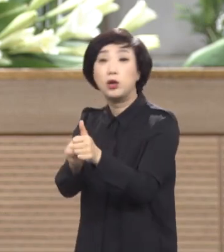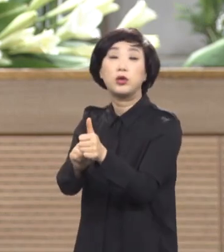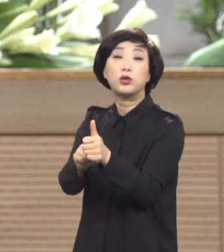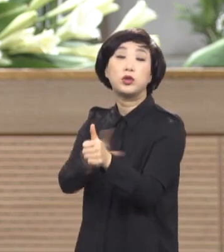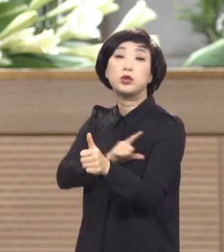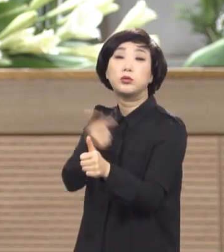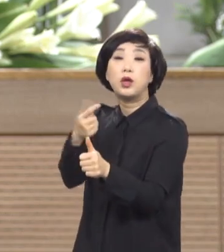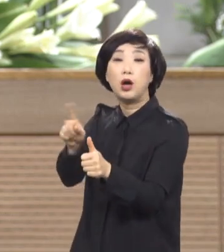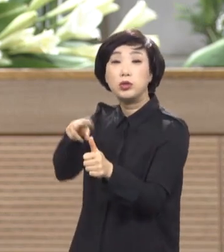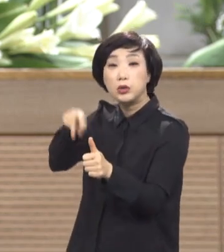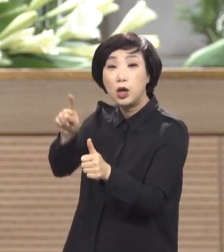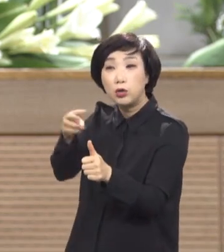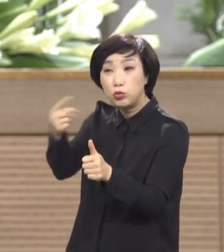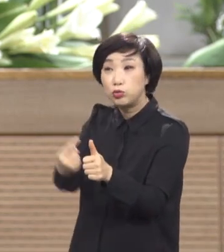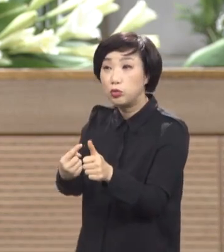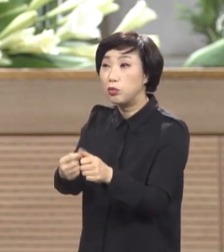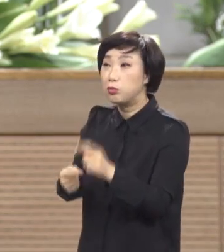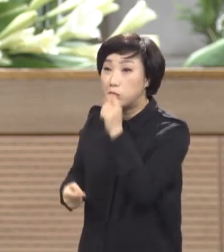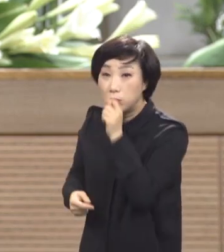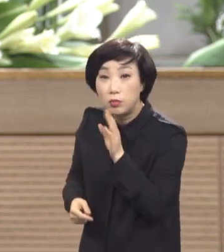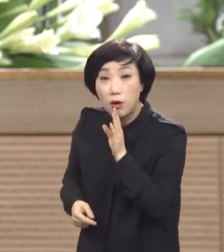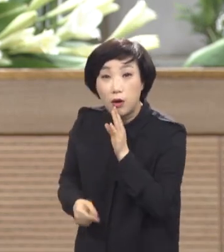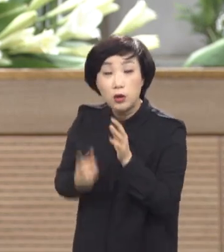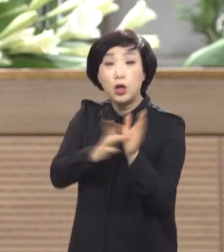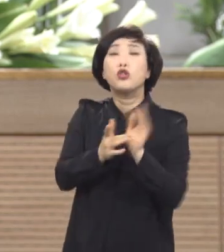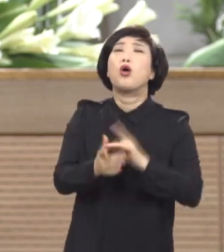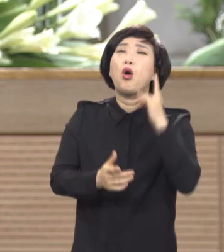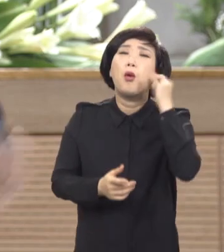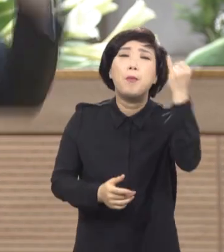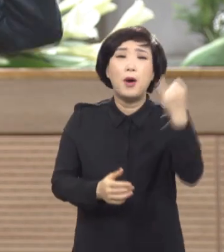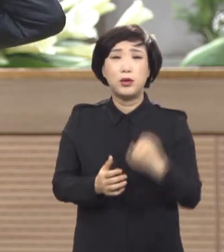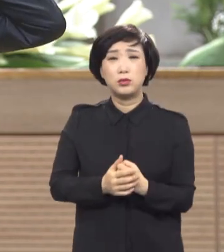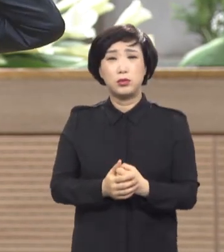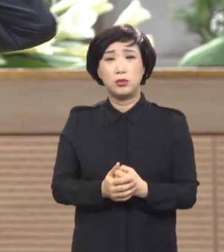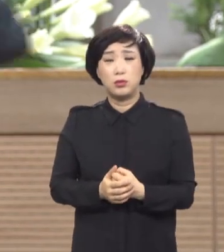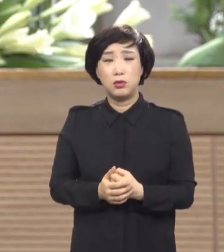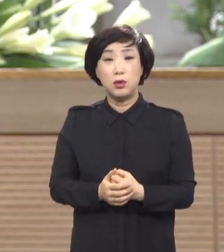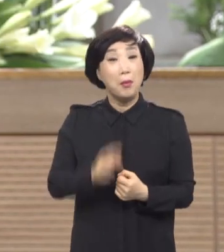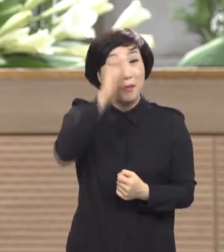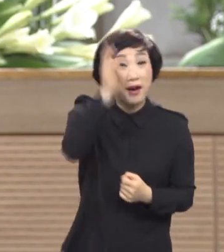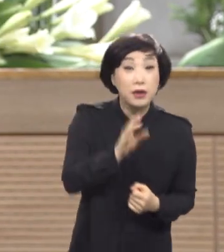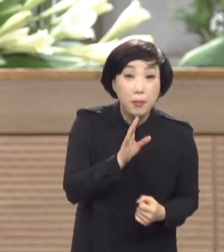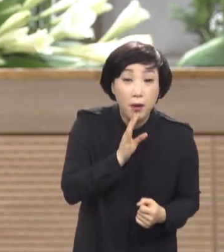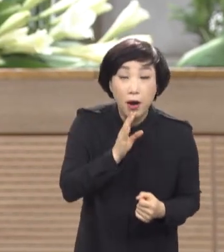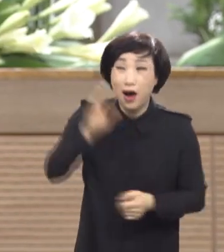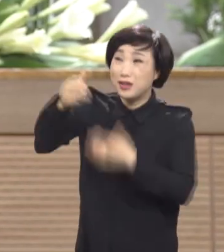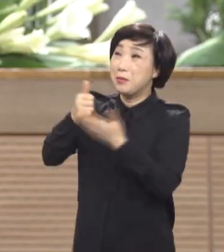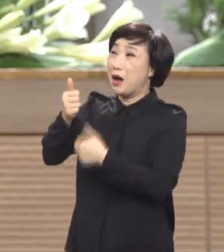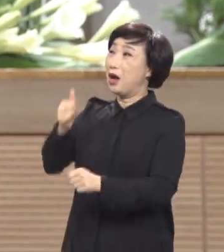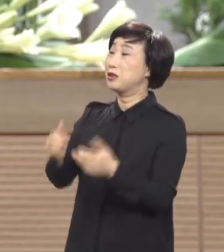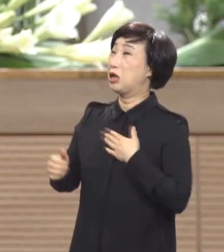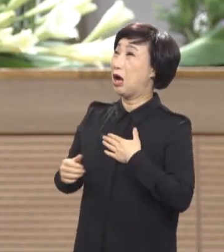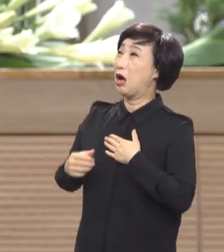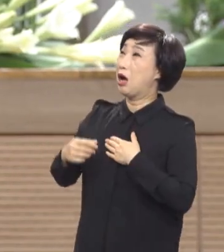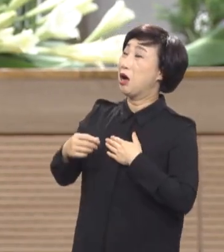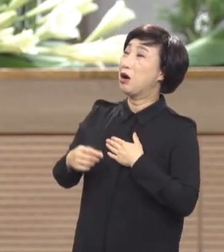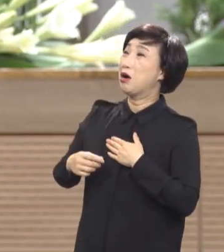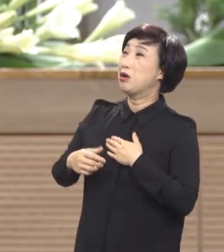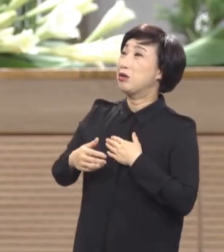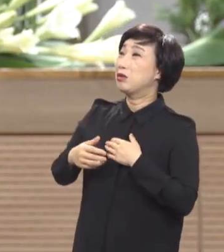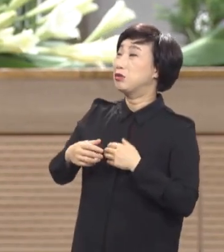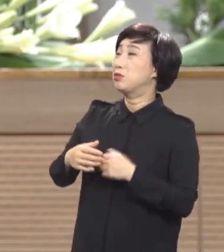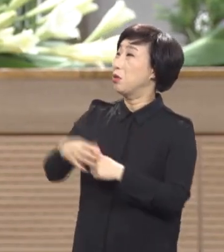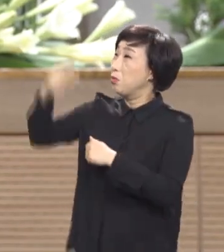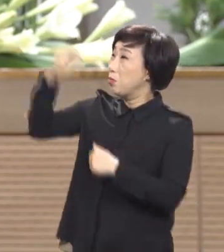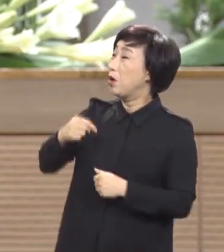안 해 예수님의 어머니도 그는 하나님의 아들이라고 내가 괘씨받고 내가 낳습니다